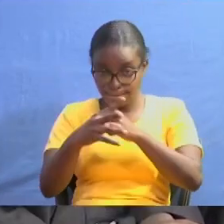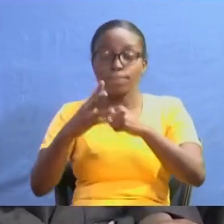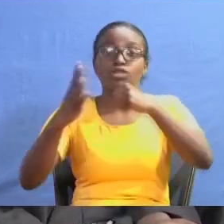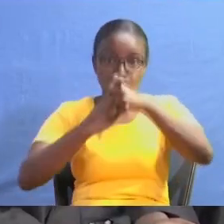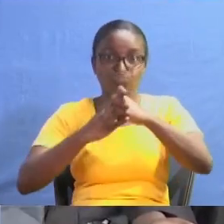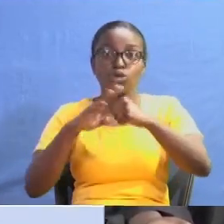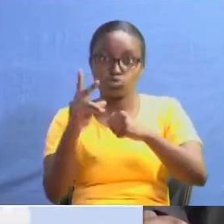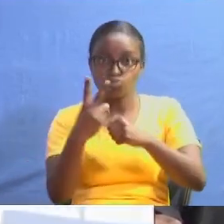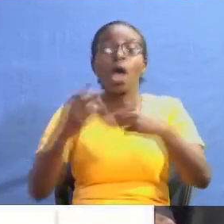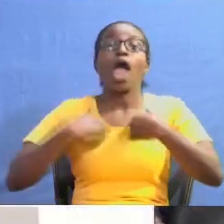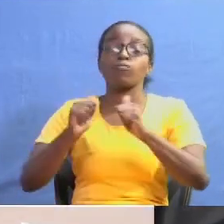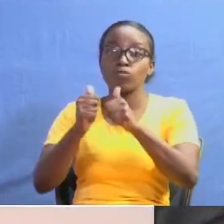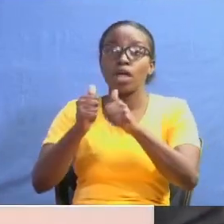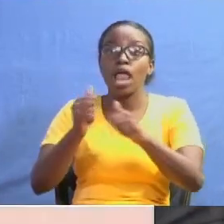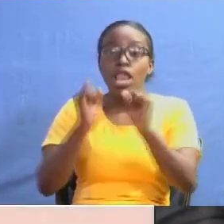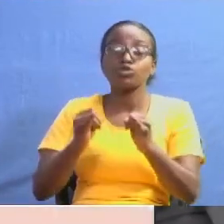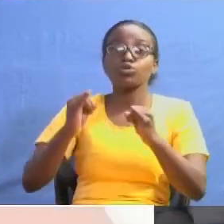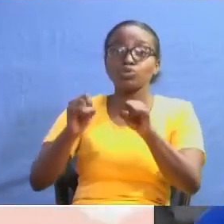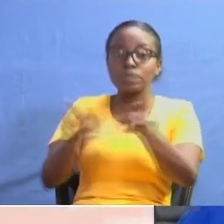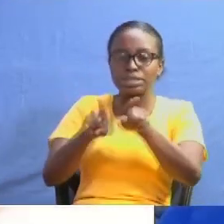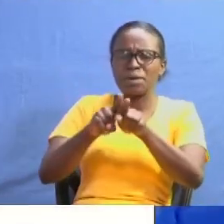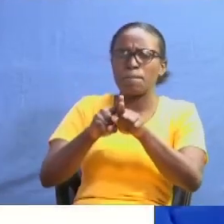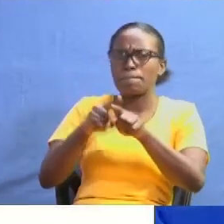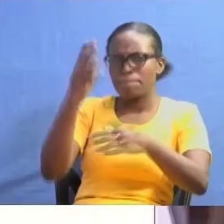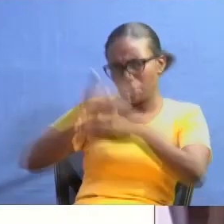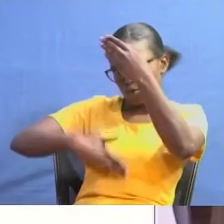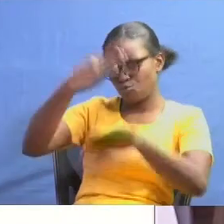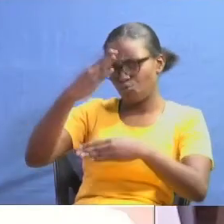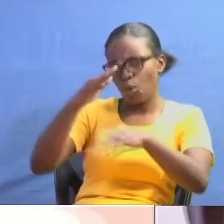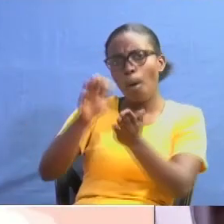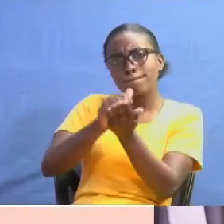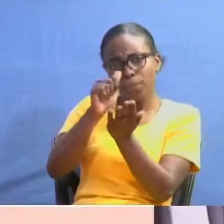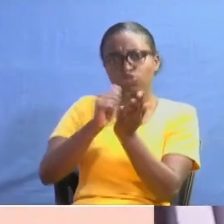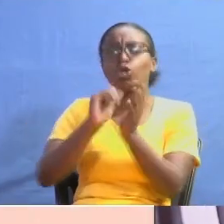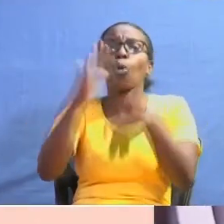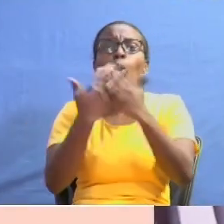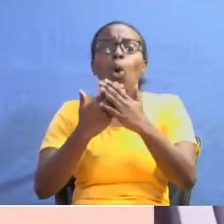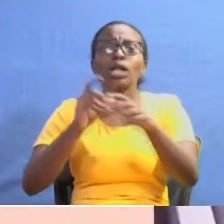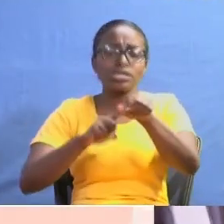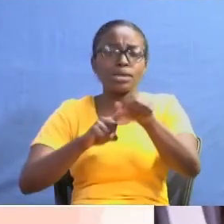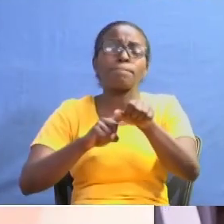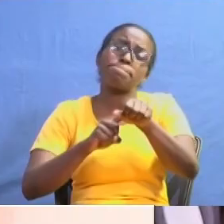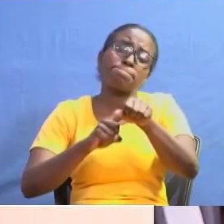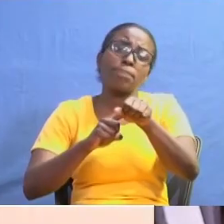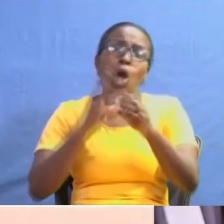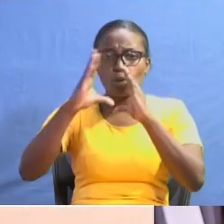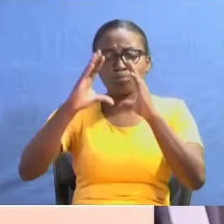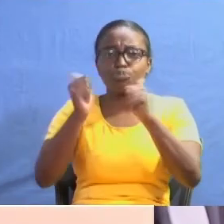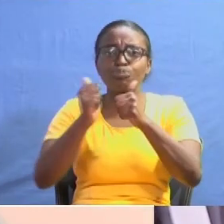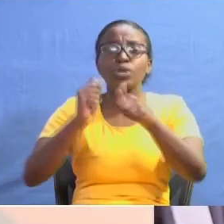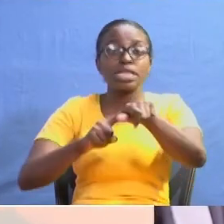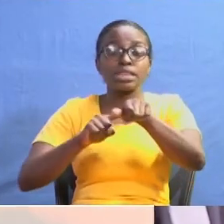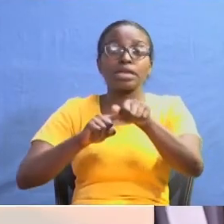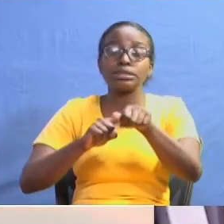kupinga mfumo huo mpya wa ufadhili, wanafunzi wa chuo kikuu cha Machakos Ijumaa walisema kwamba mfumo huo unaweka wanafunzi